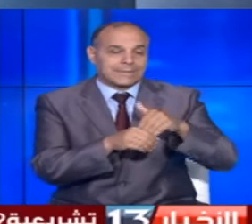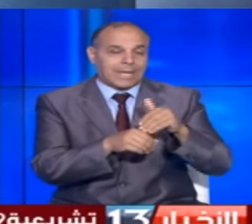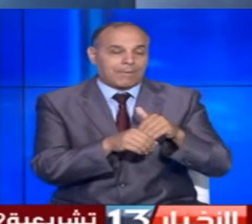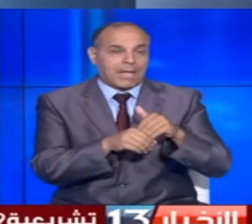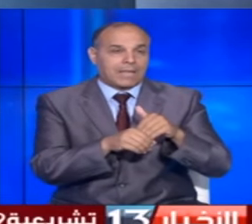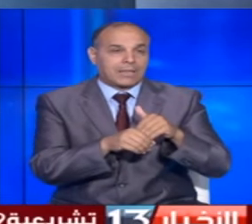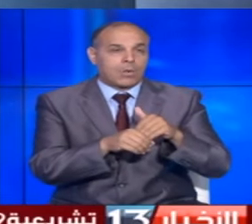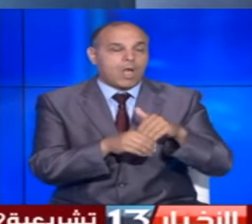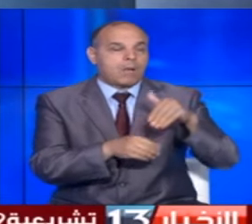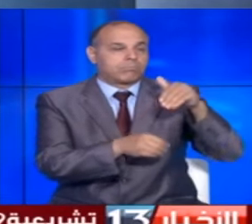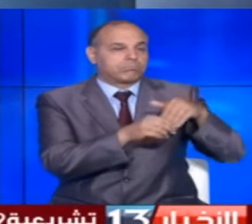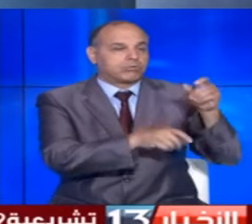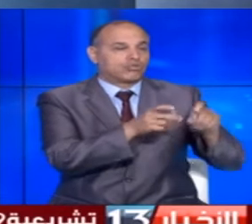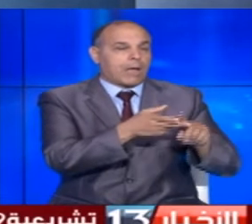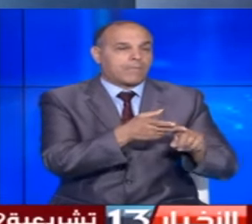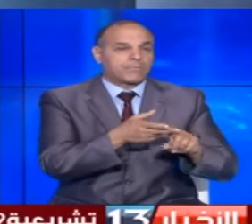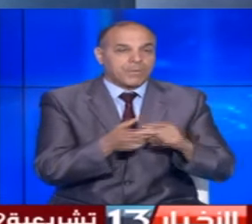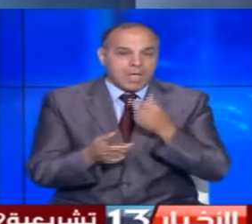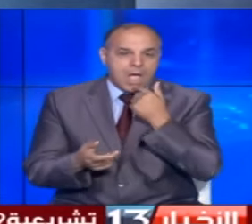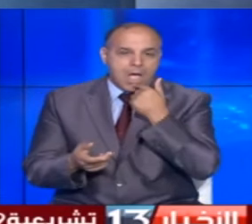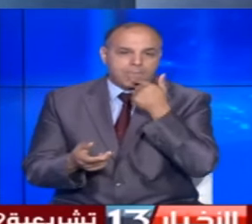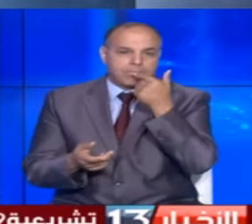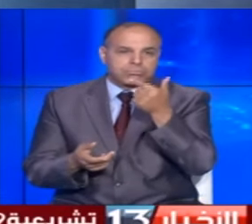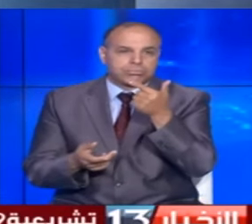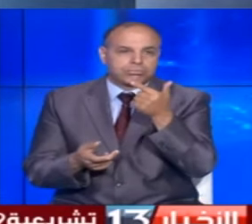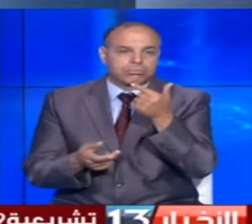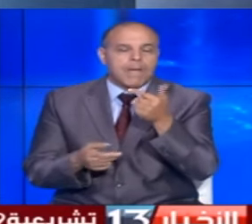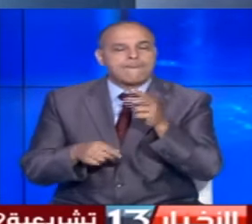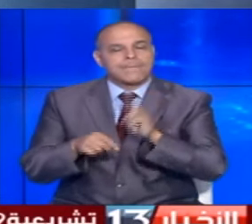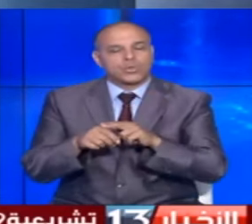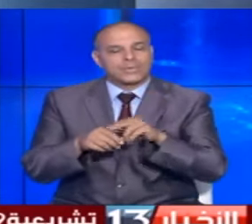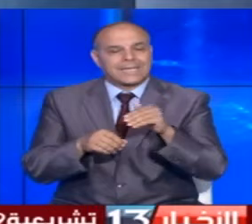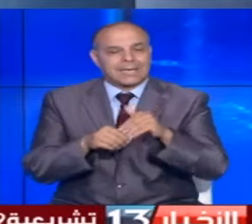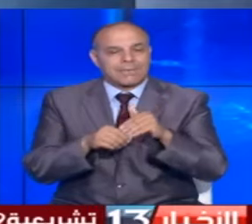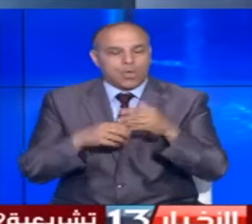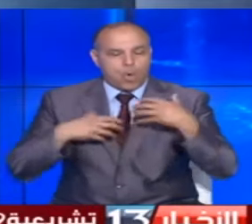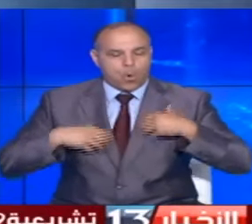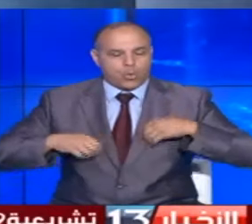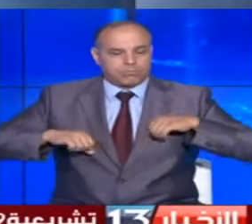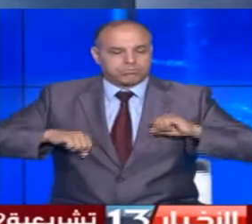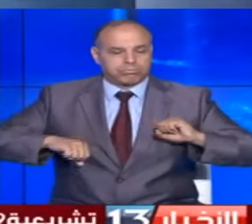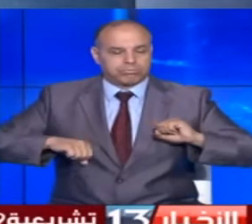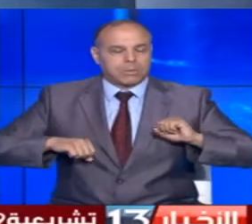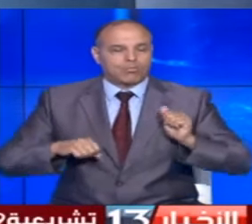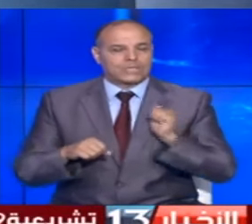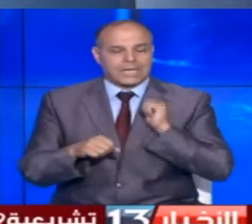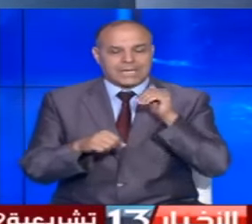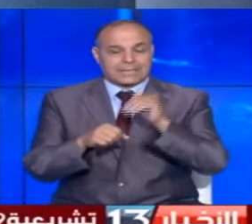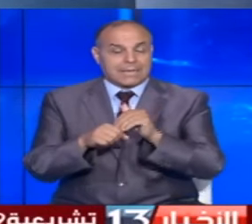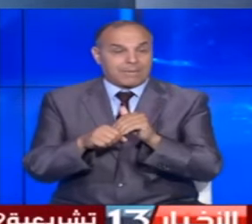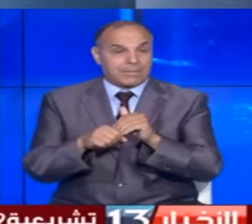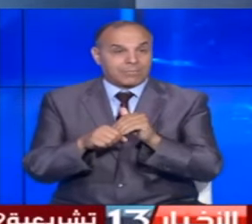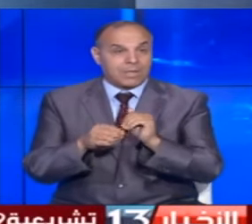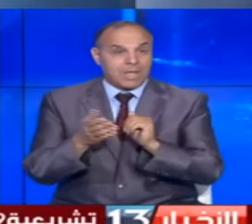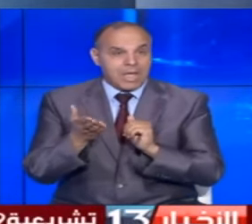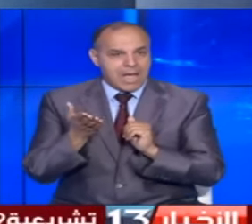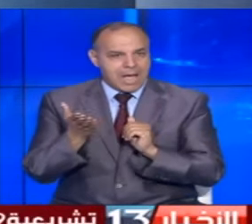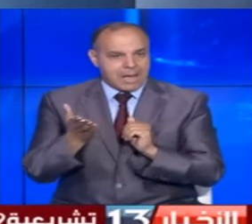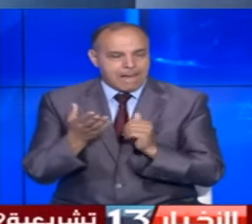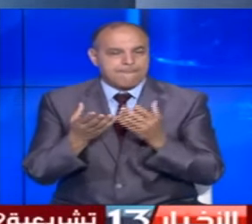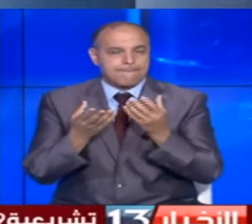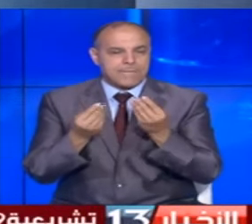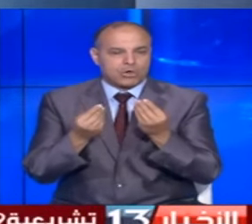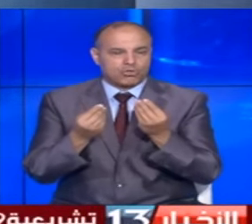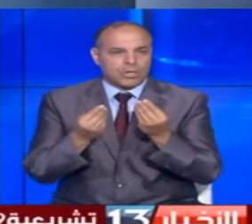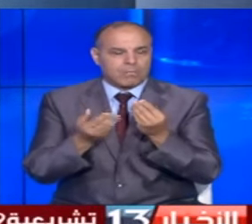والاستفتاء وقد افاد انيس الجربوعي عضو الهيئه العليا المستقله للانتخابات ان عمليه